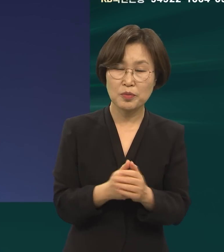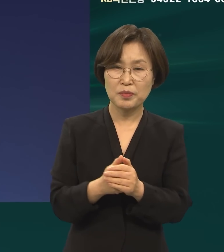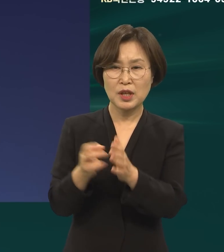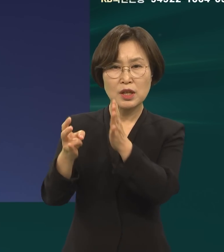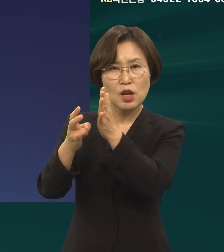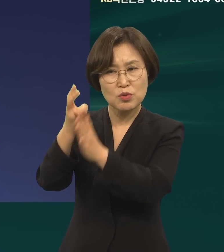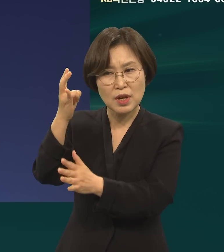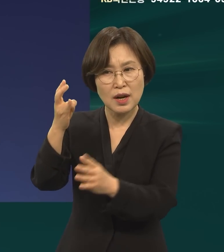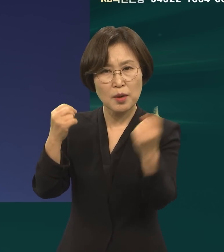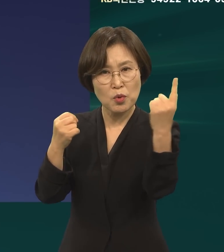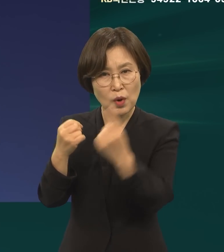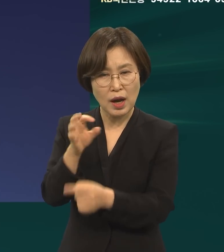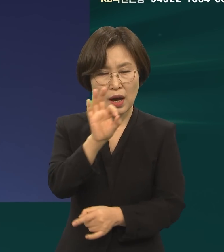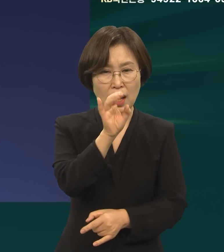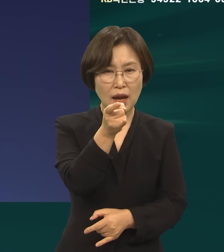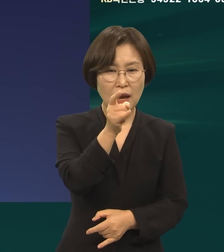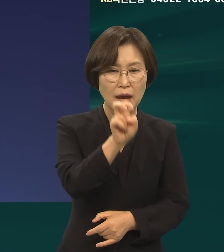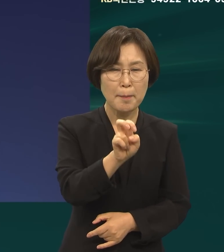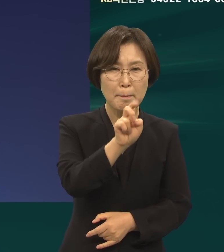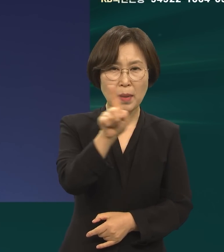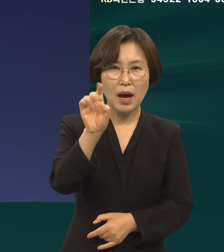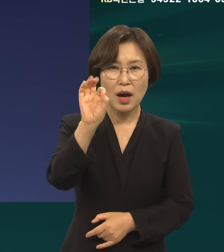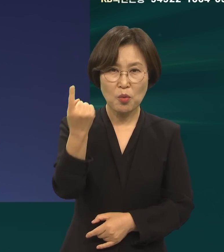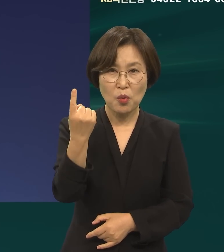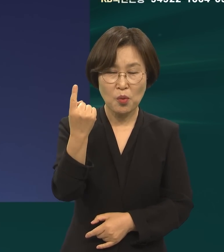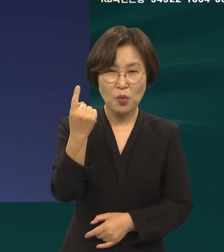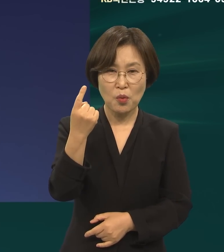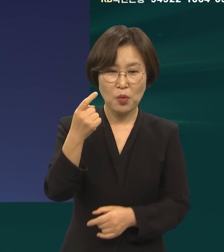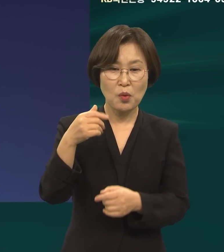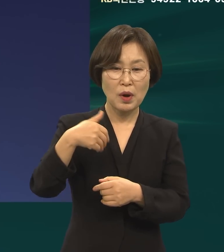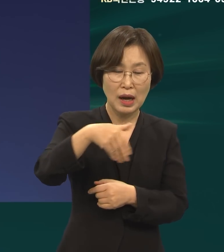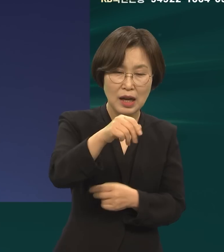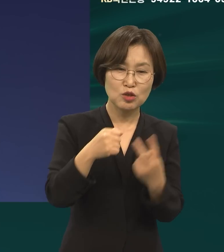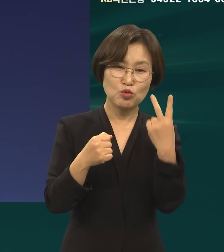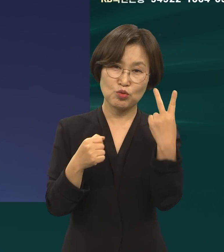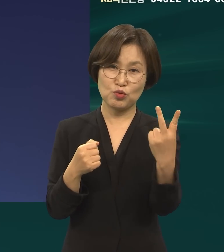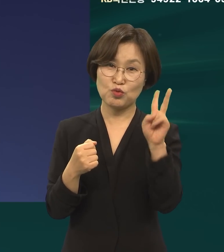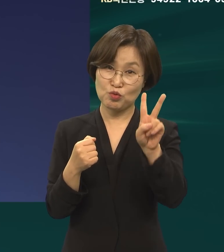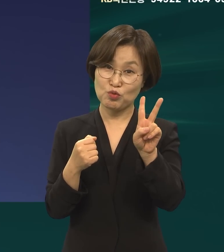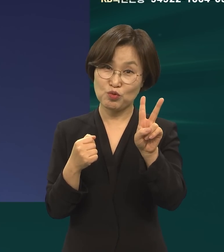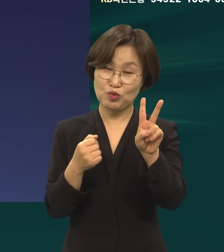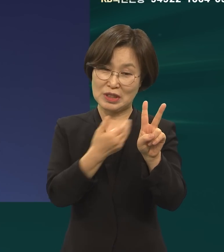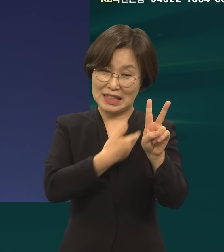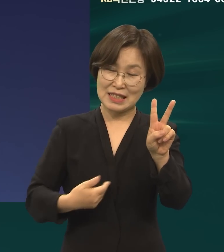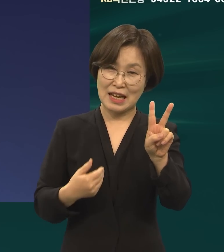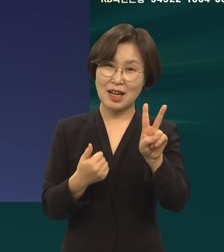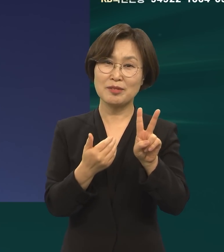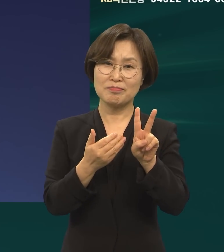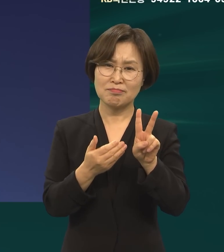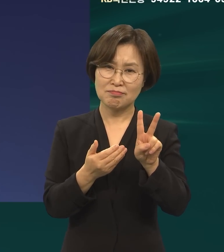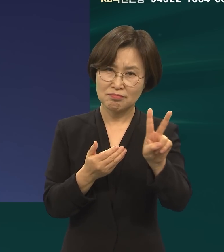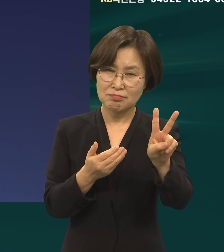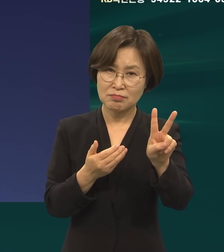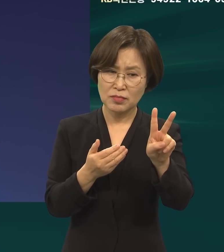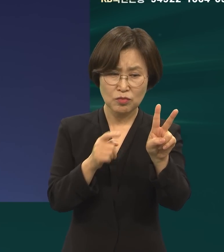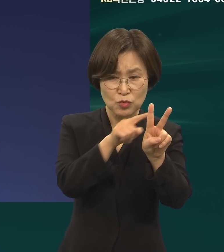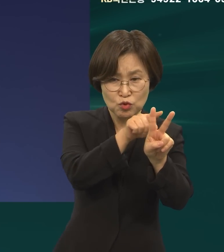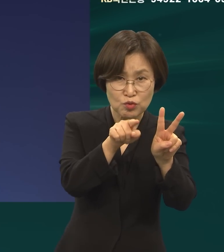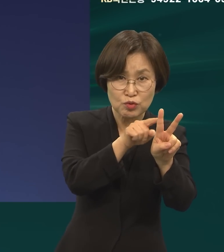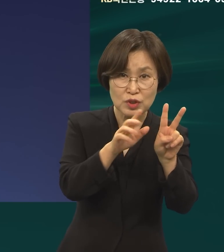갔다가 엠마오로 가는 두 제자들이 걷고 있습니다. 이 사람들은 예수님이 죽으신 것은